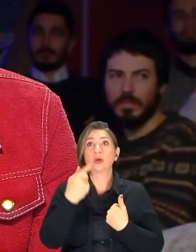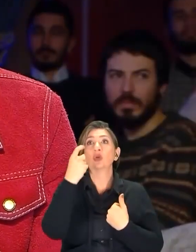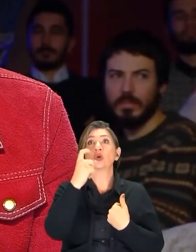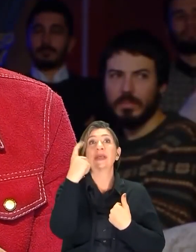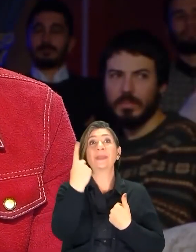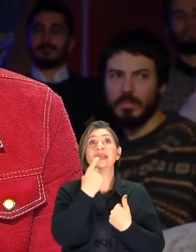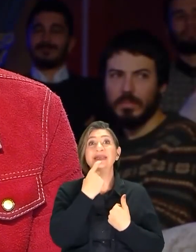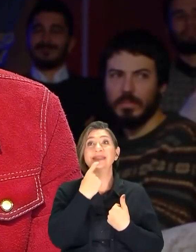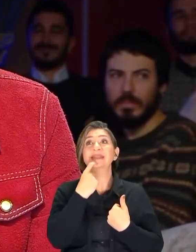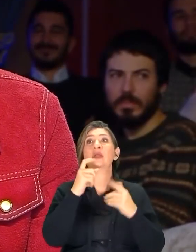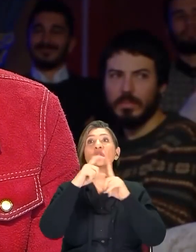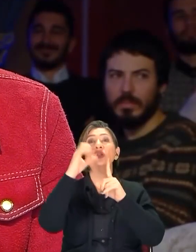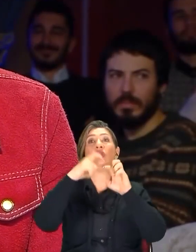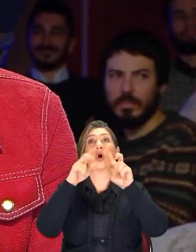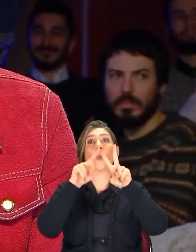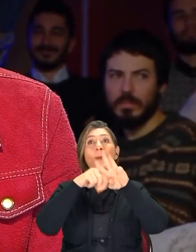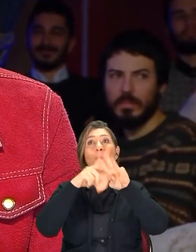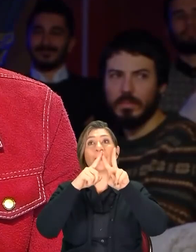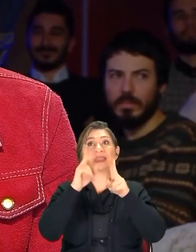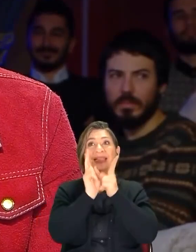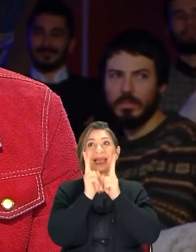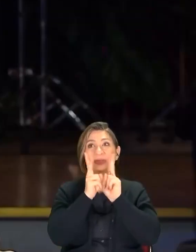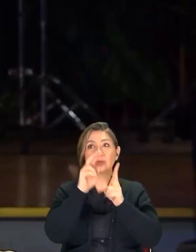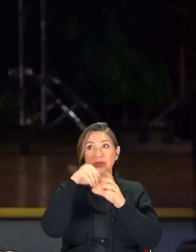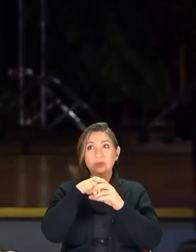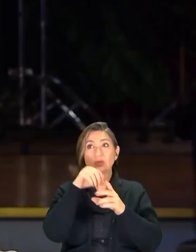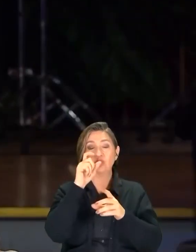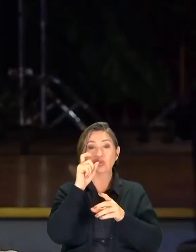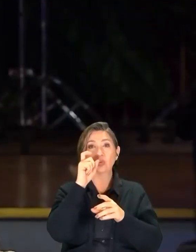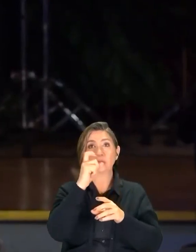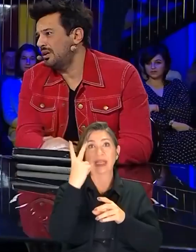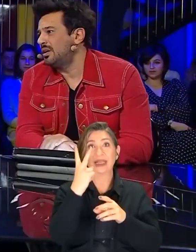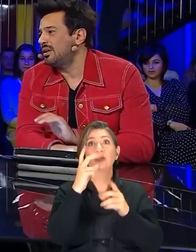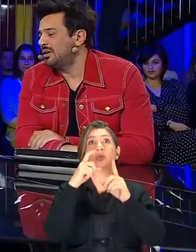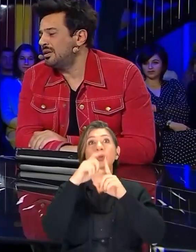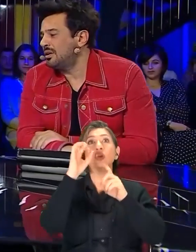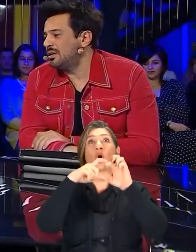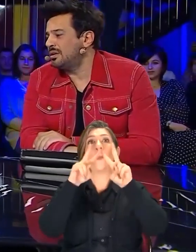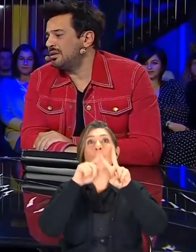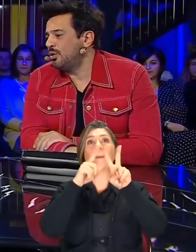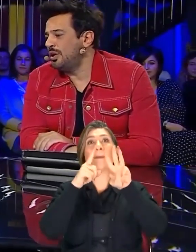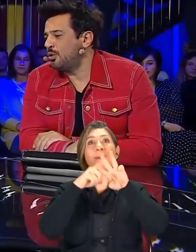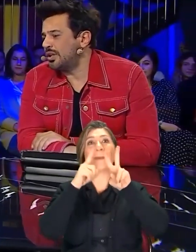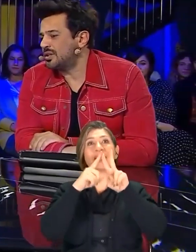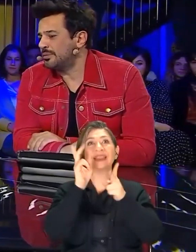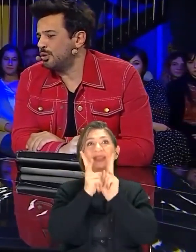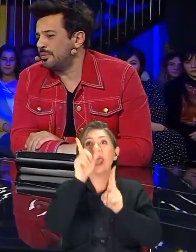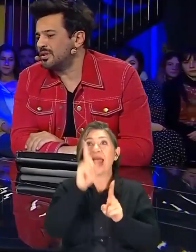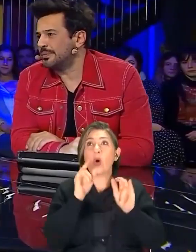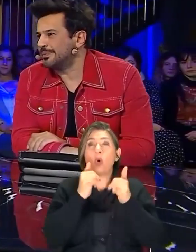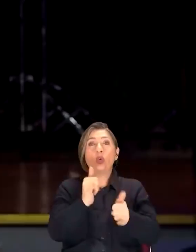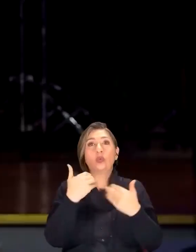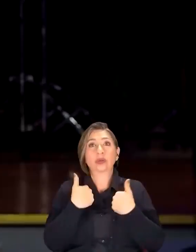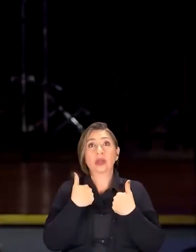91 yılında da Dormen tiyatrosunda Pardon Dormen 92'de Dormen tiyatrosunda o ilk oyuna çıktım